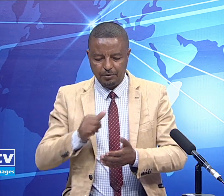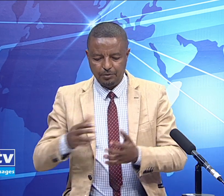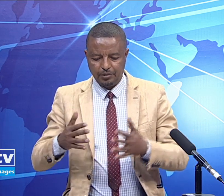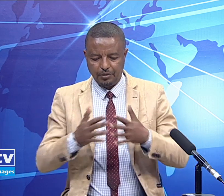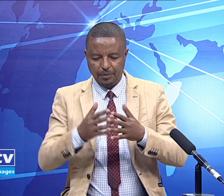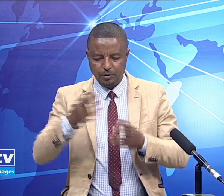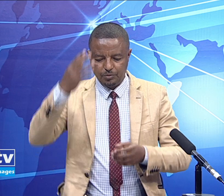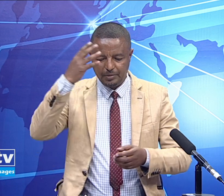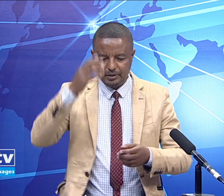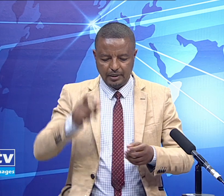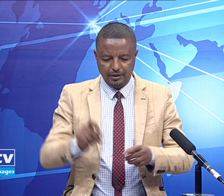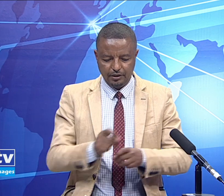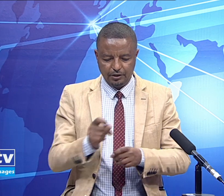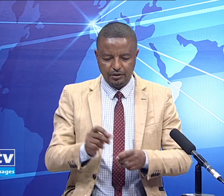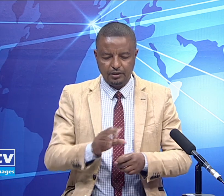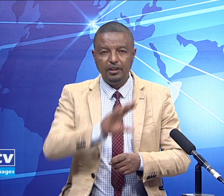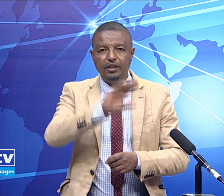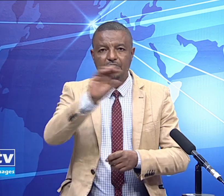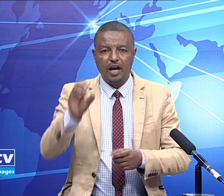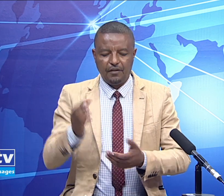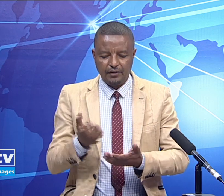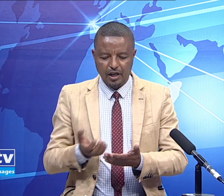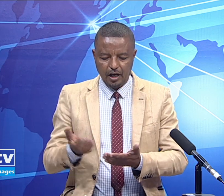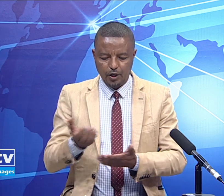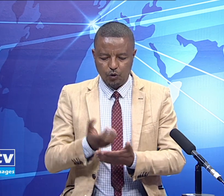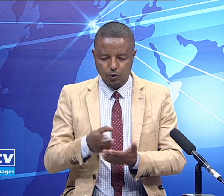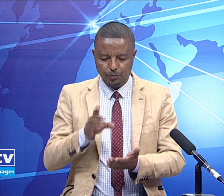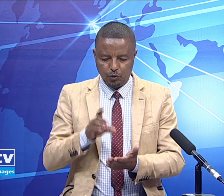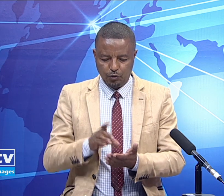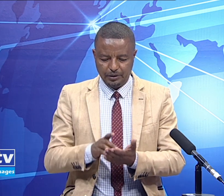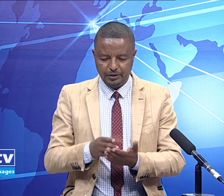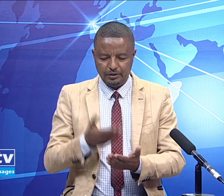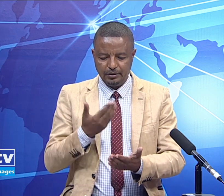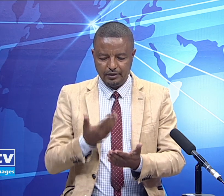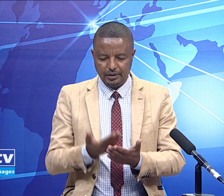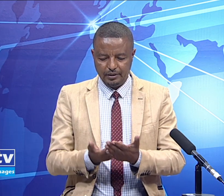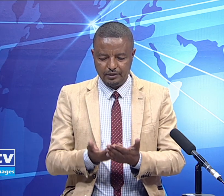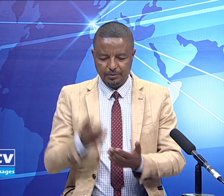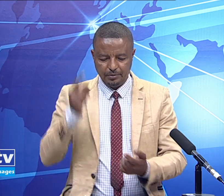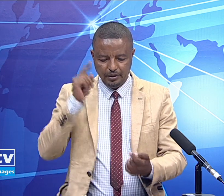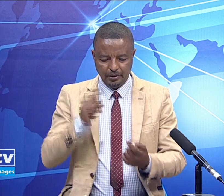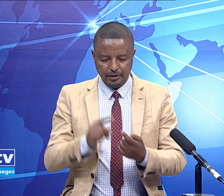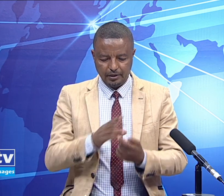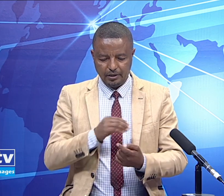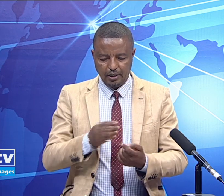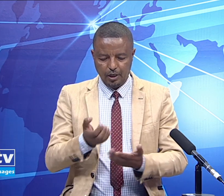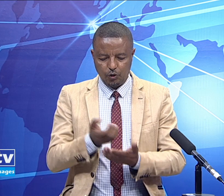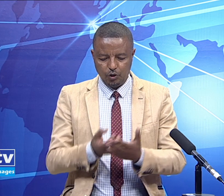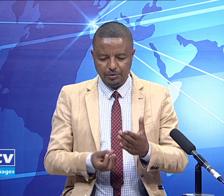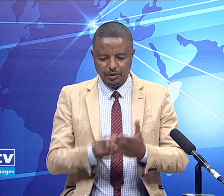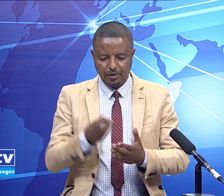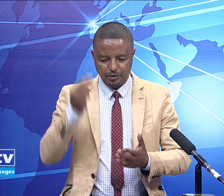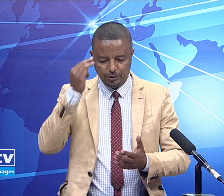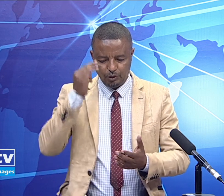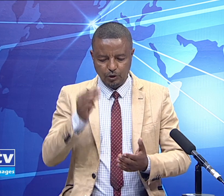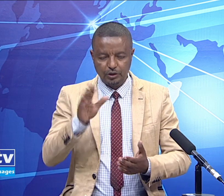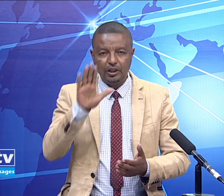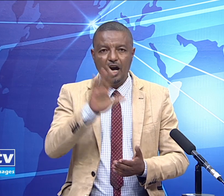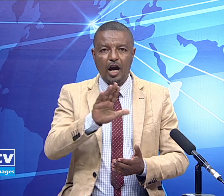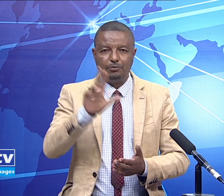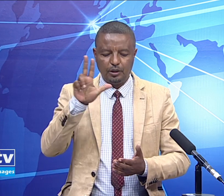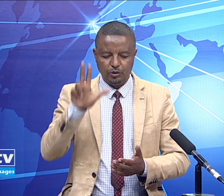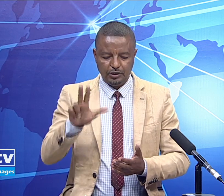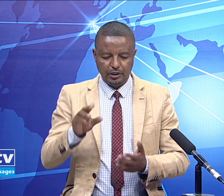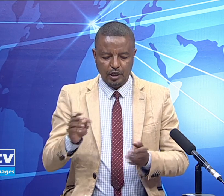ሚኒስትር አብይ በተባበሩት መንግስታት ድርጅት የአፍሪካ ኢኮኖሚክ ኮሚሽን የገንዘብ እቅድና ኢኮኖሚ ልማት